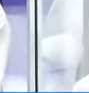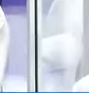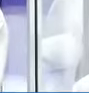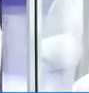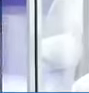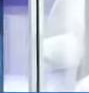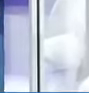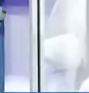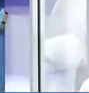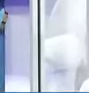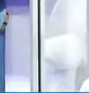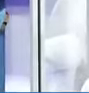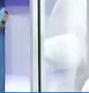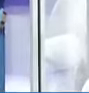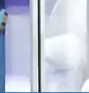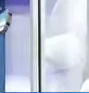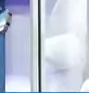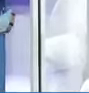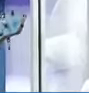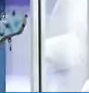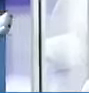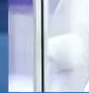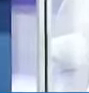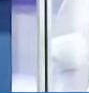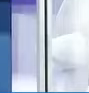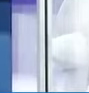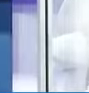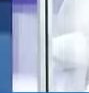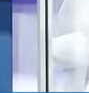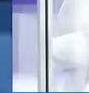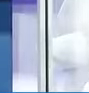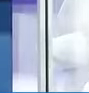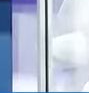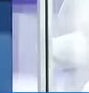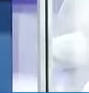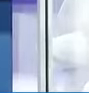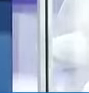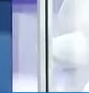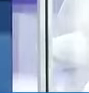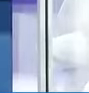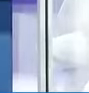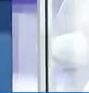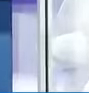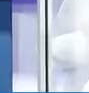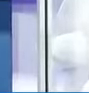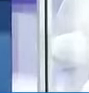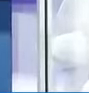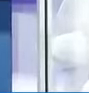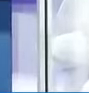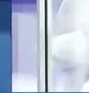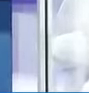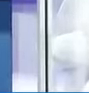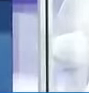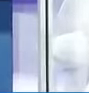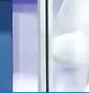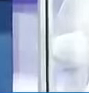Bwana Yesu. Mfalme wa tunasema asante Mungu wa mazilishi, hata kwaya hii inaposimama mbele zako Mungu wa mazilishi, kukutukuza